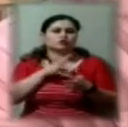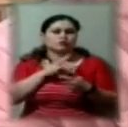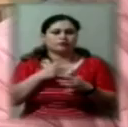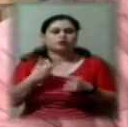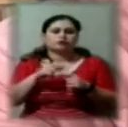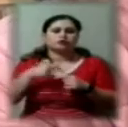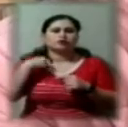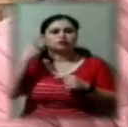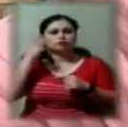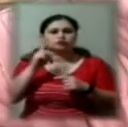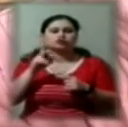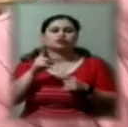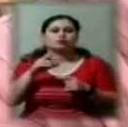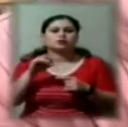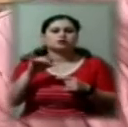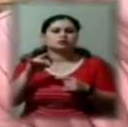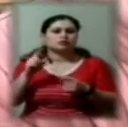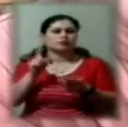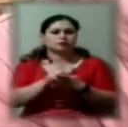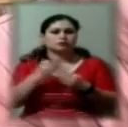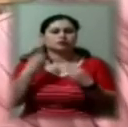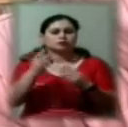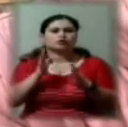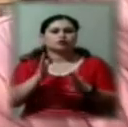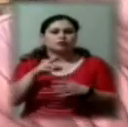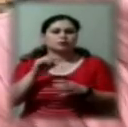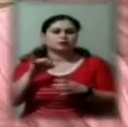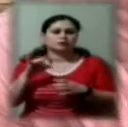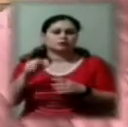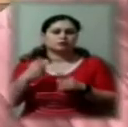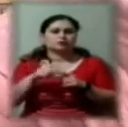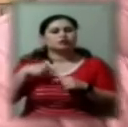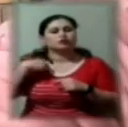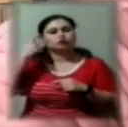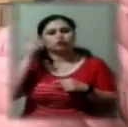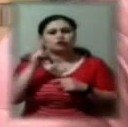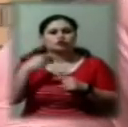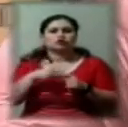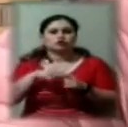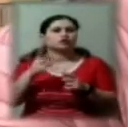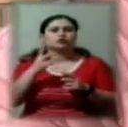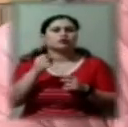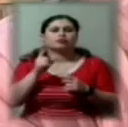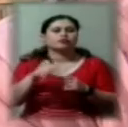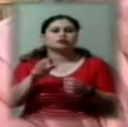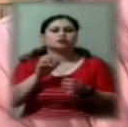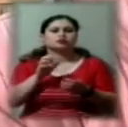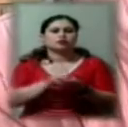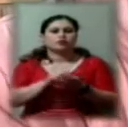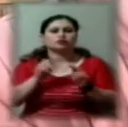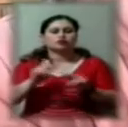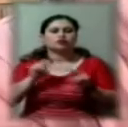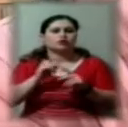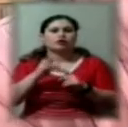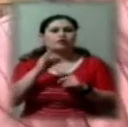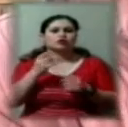кваліфіковану медичну допомогу може надати тільки медсестра. Я вважаю, що цим не повинні займатися вчителі, і вони не допоможуть